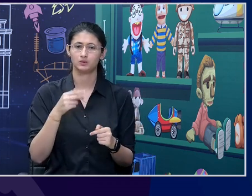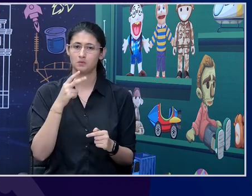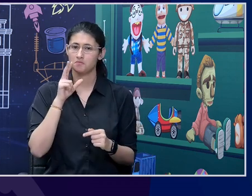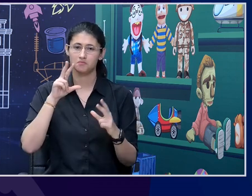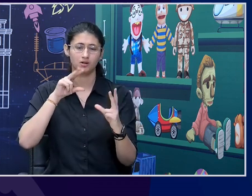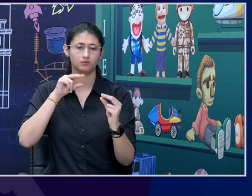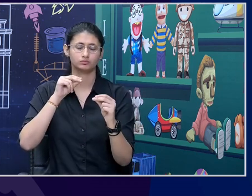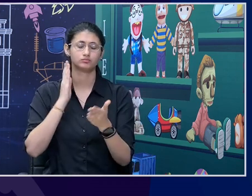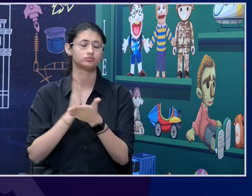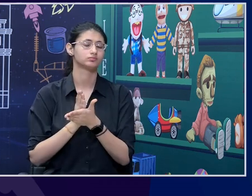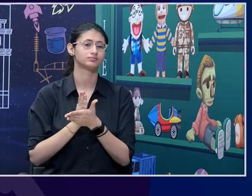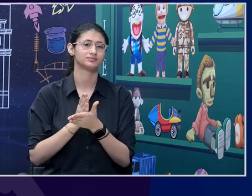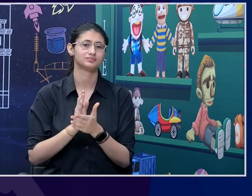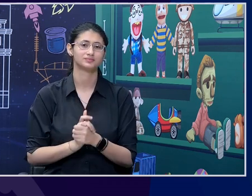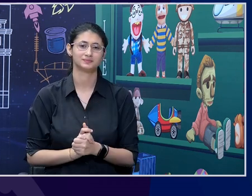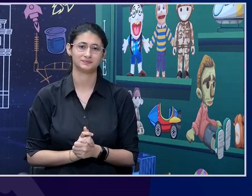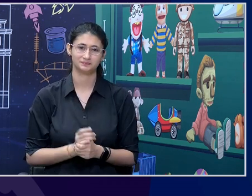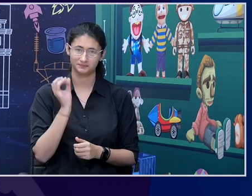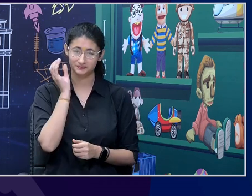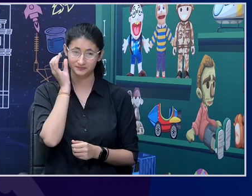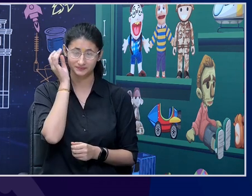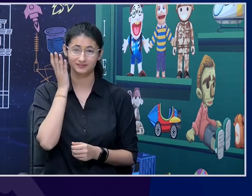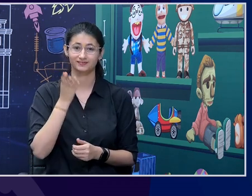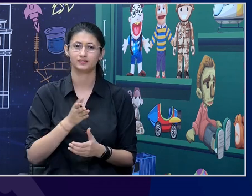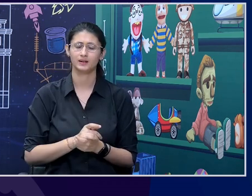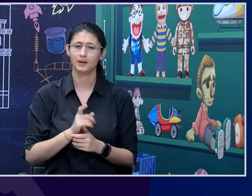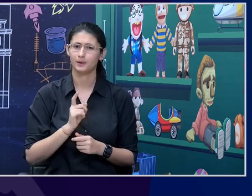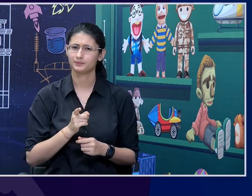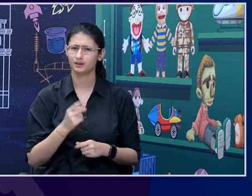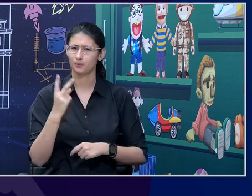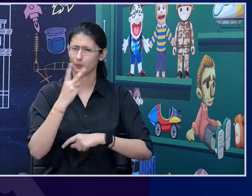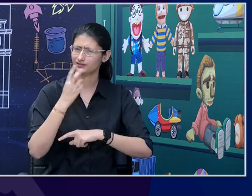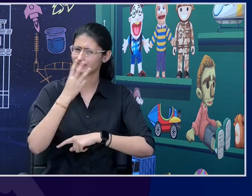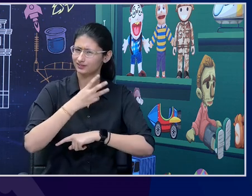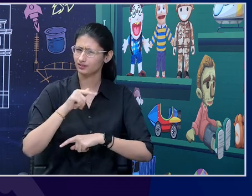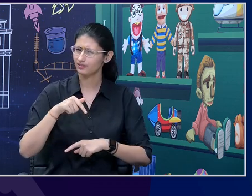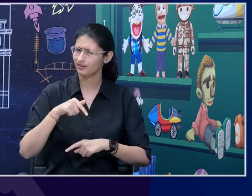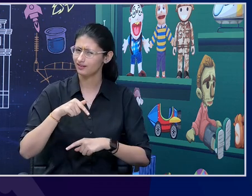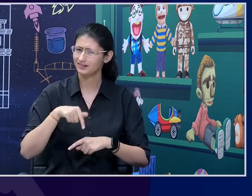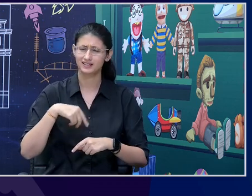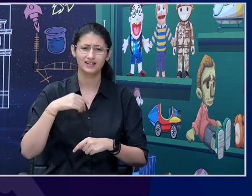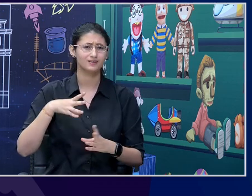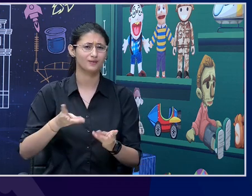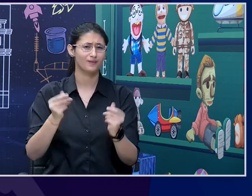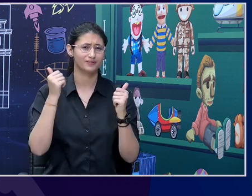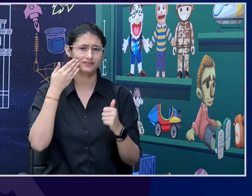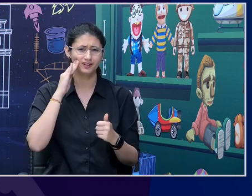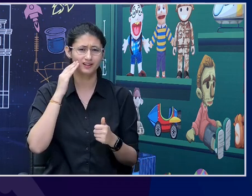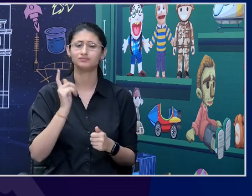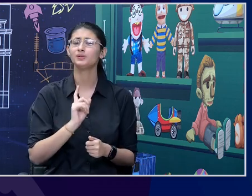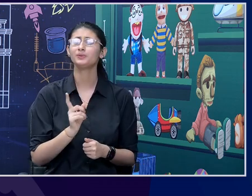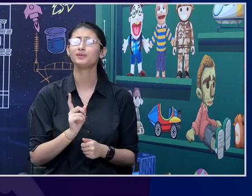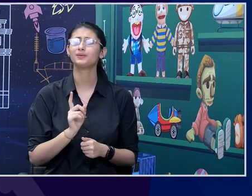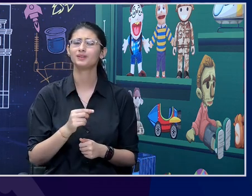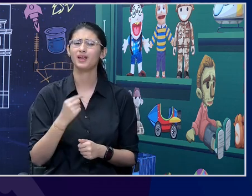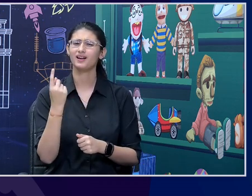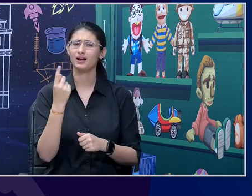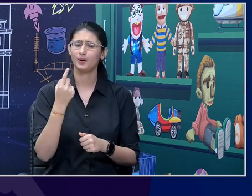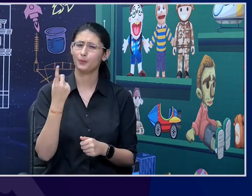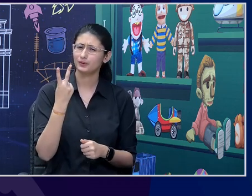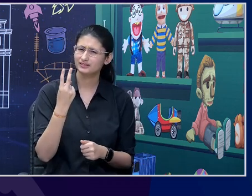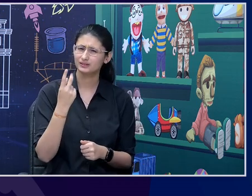अब हम बात नहीं कर रहे हैं बात नहीं करेंगे लेकिन ये झगड़ा कितने दिनों तक चलता है मुझे लगता है सबसे अच्छी बात ही वही है